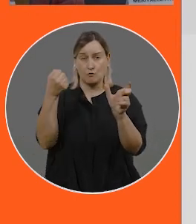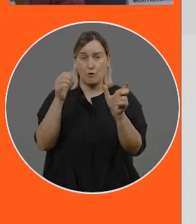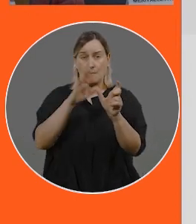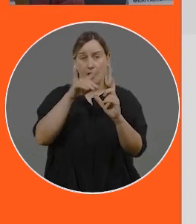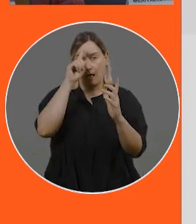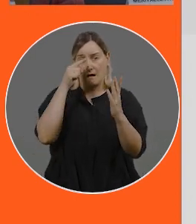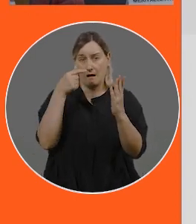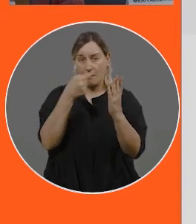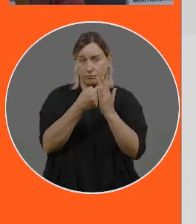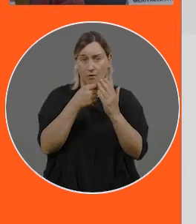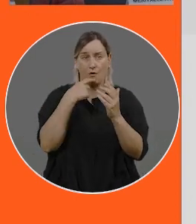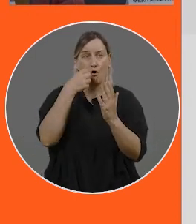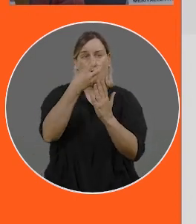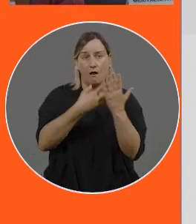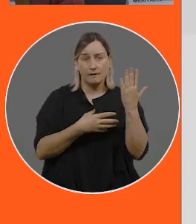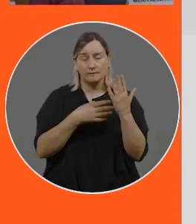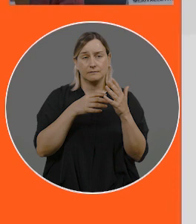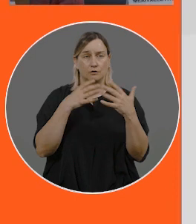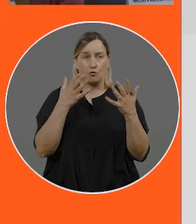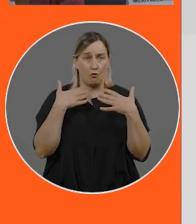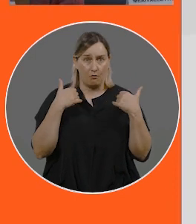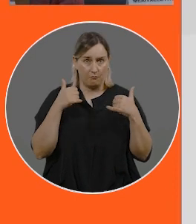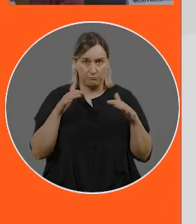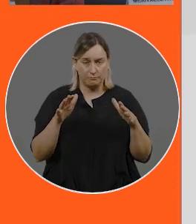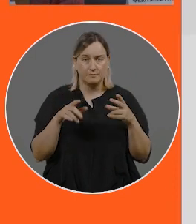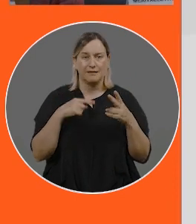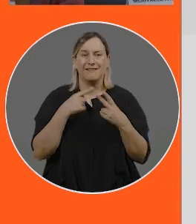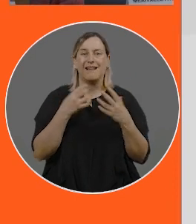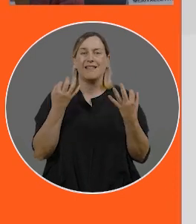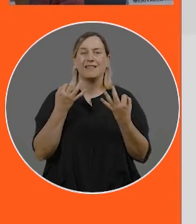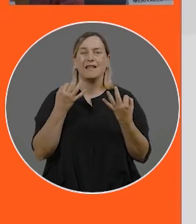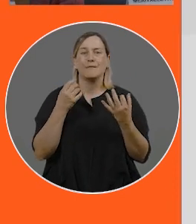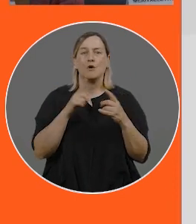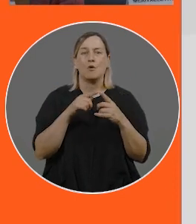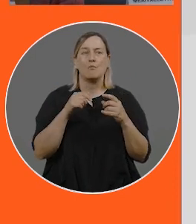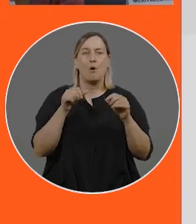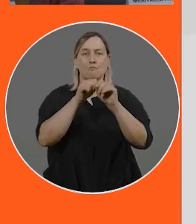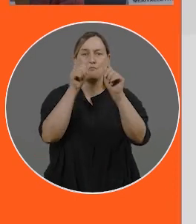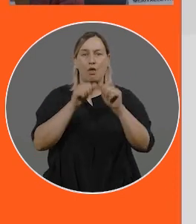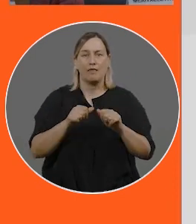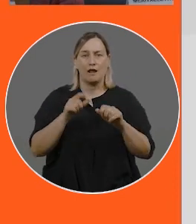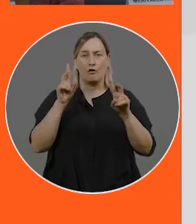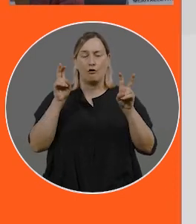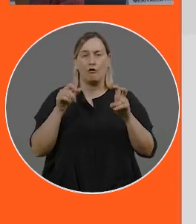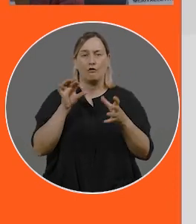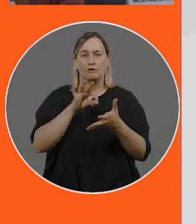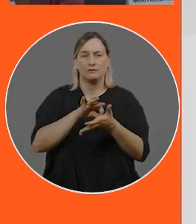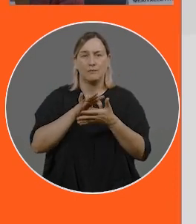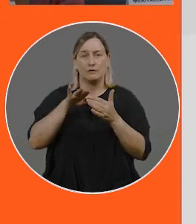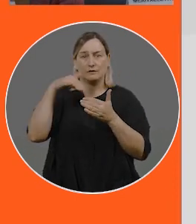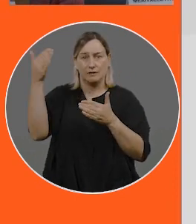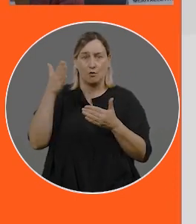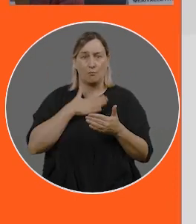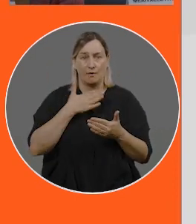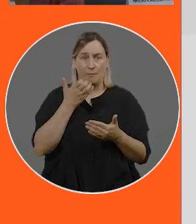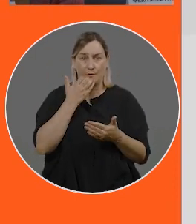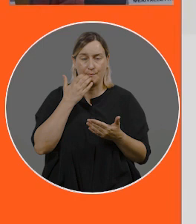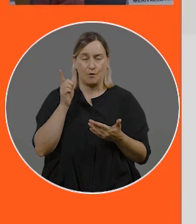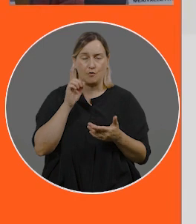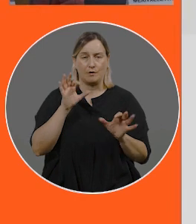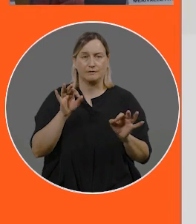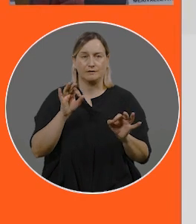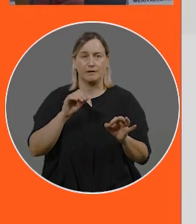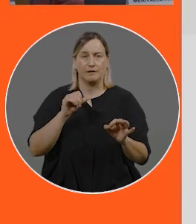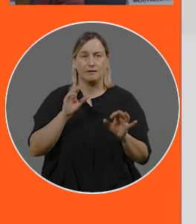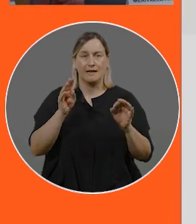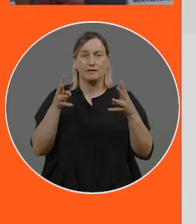a llistes de l'escola i tot això, deu ser algun tipus de plantilla d'algun servei extern. No és ben bé l'estructura